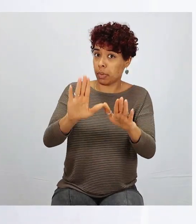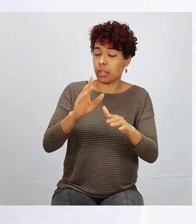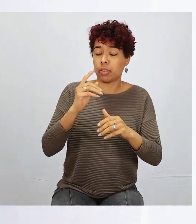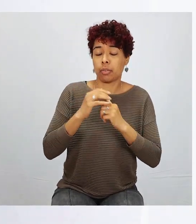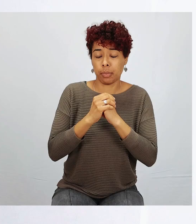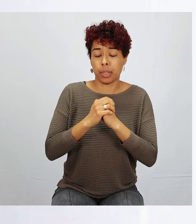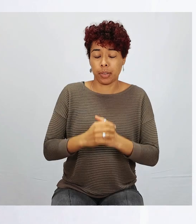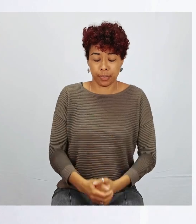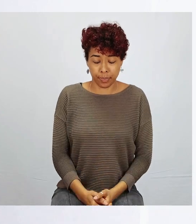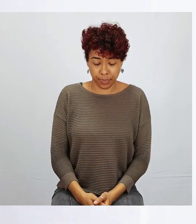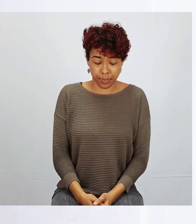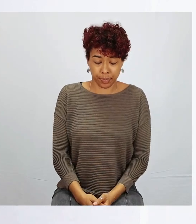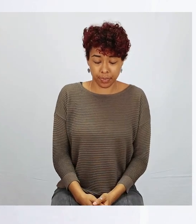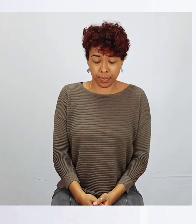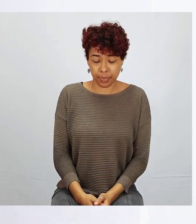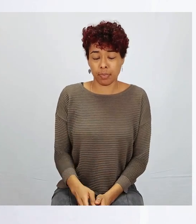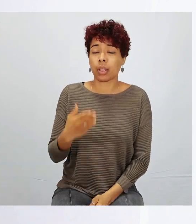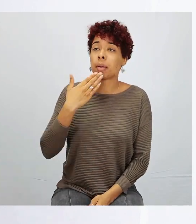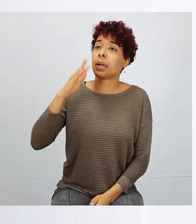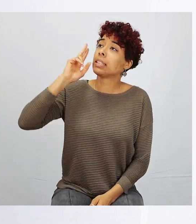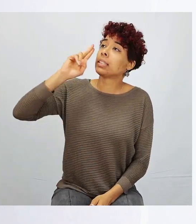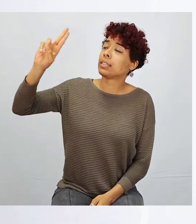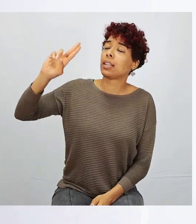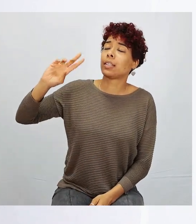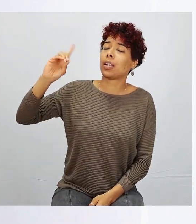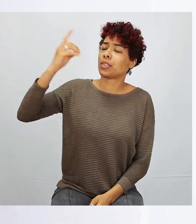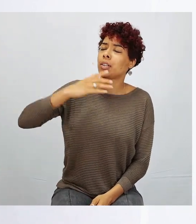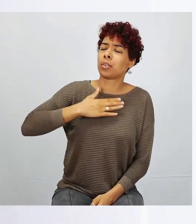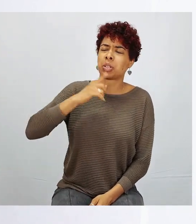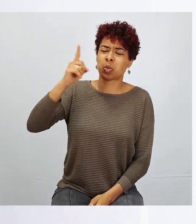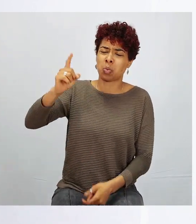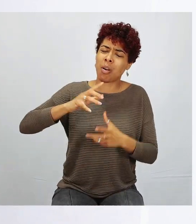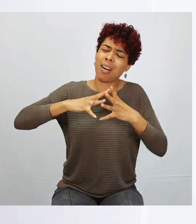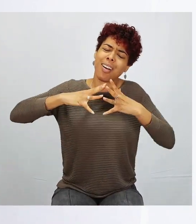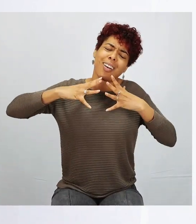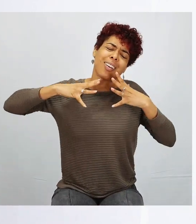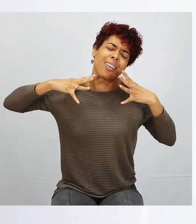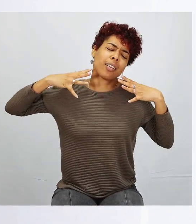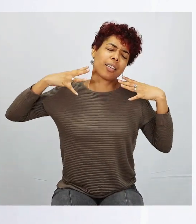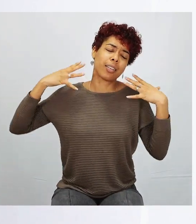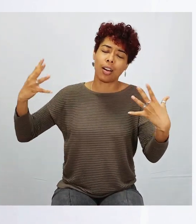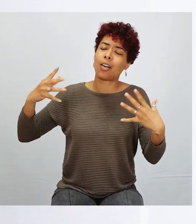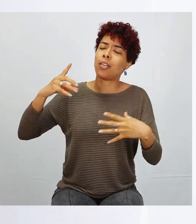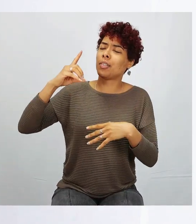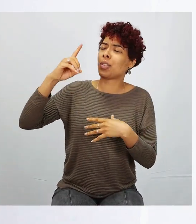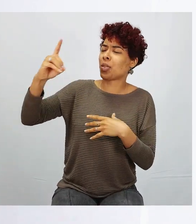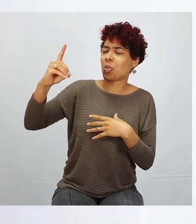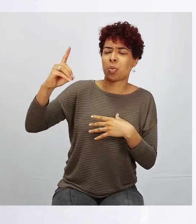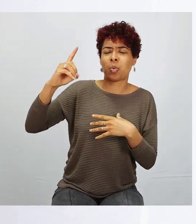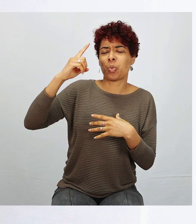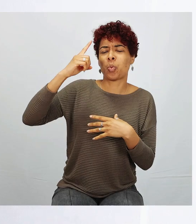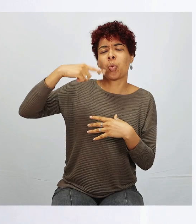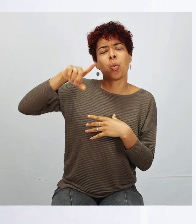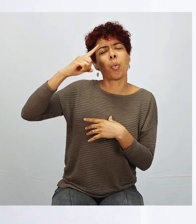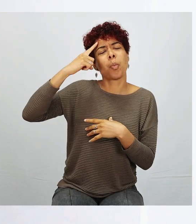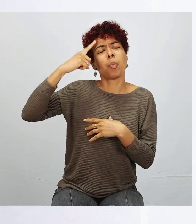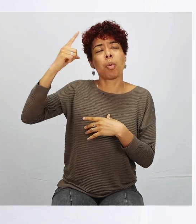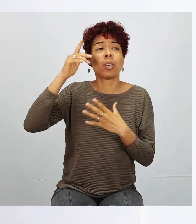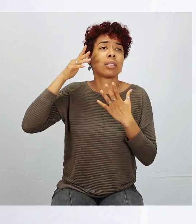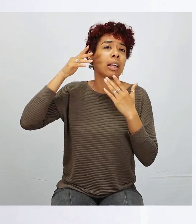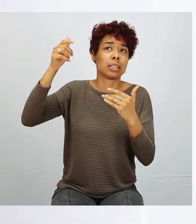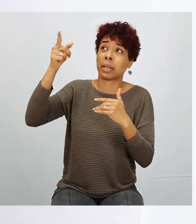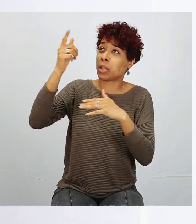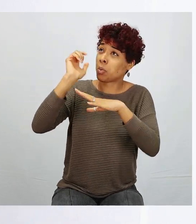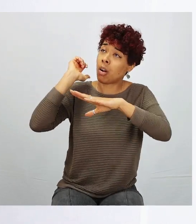fortifie. On va prier. Merci Seigneur notre Dieu, parce que oui, tu es infiniment grand et tu vas infiniment au-delà de ce qu'on peut espérer,